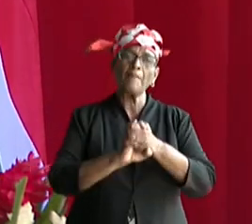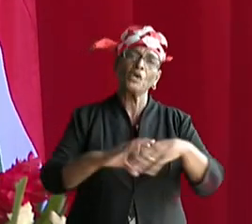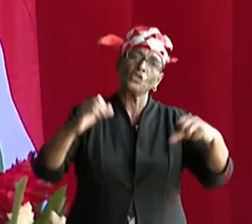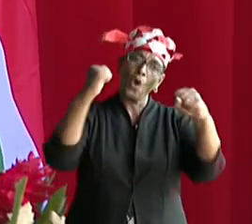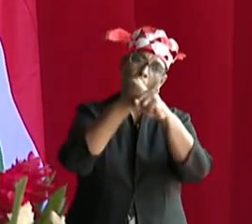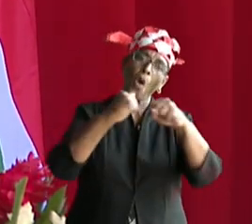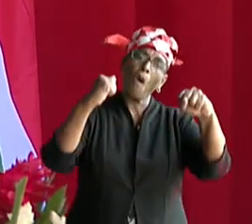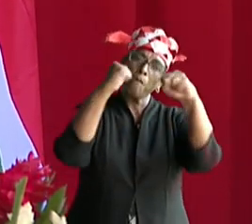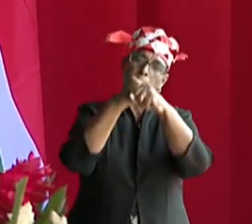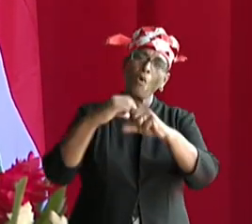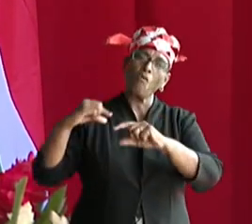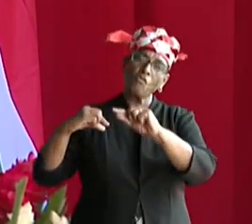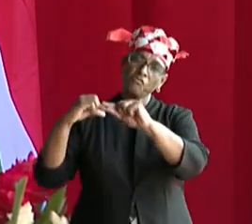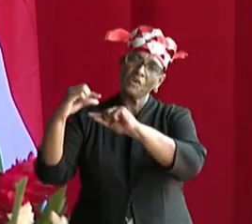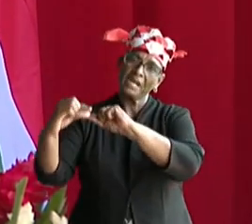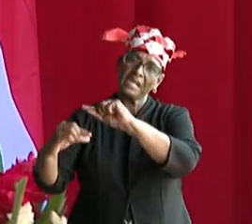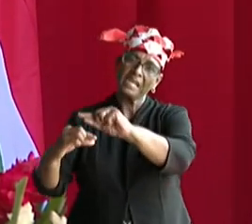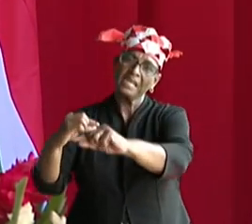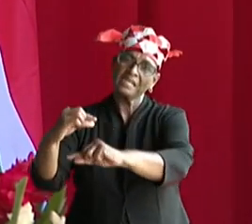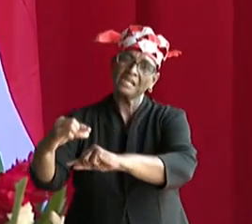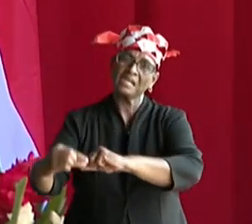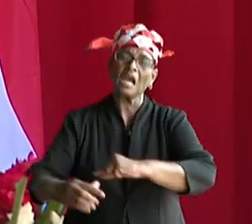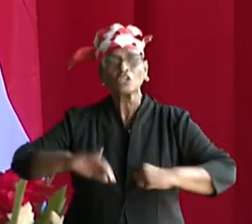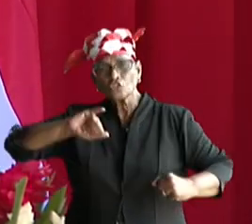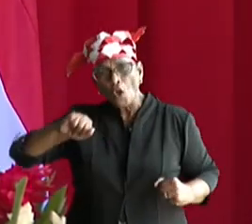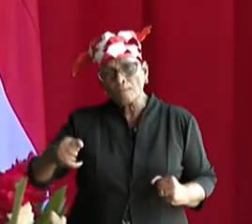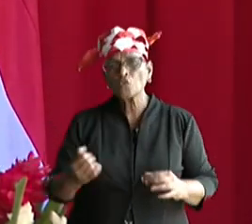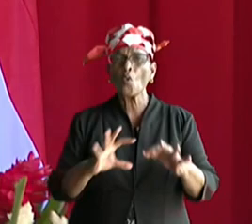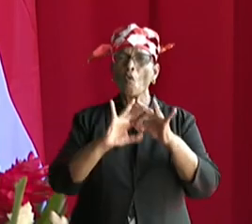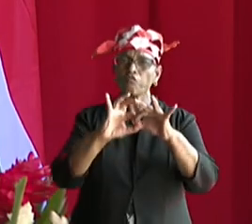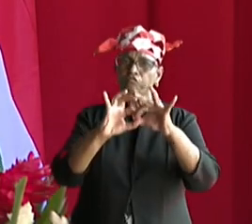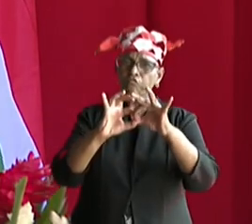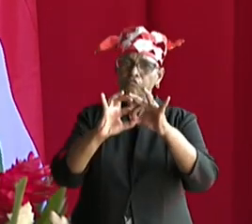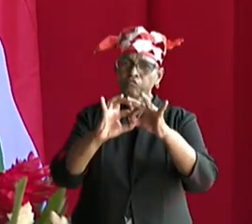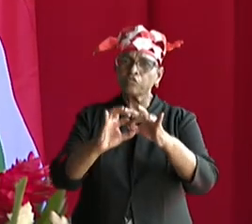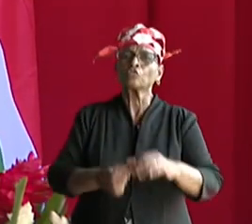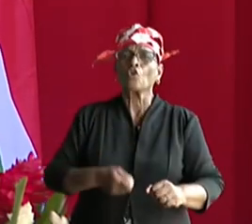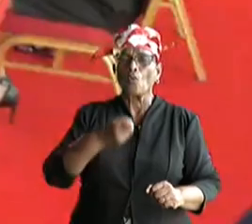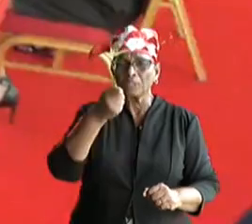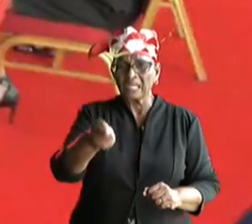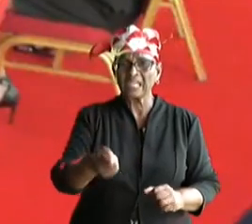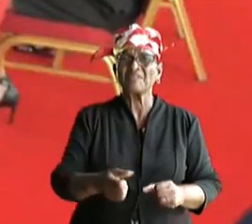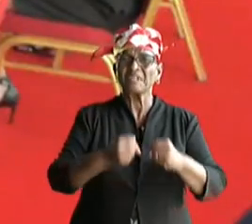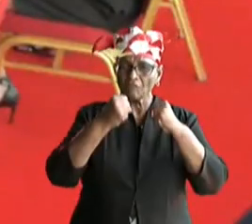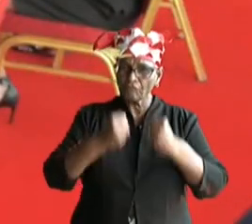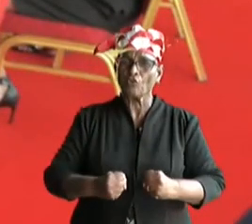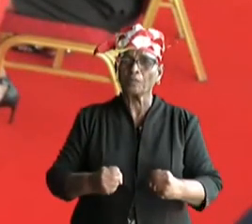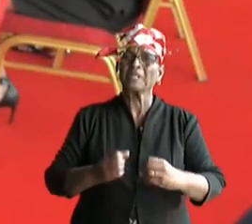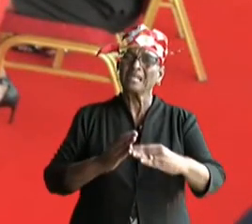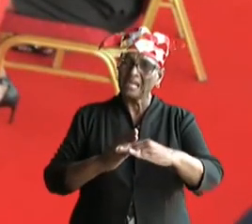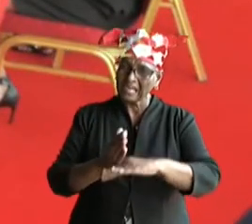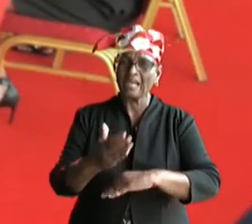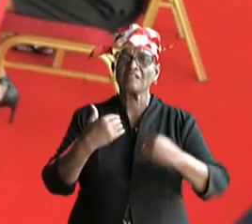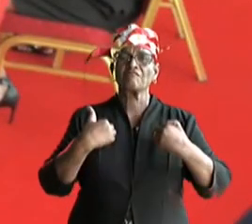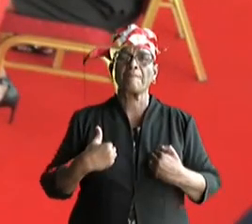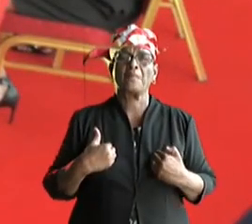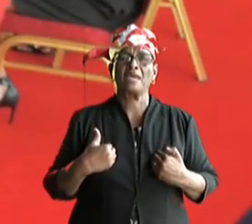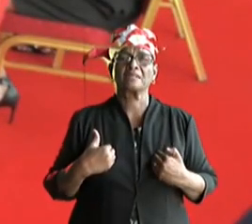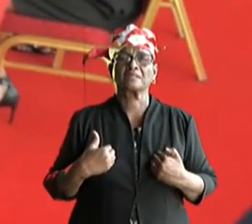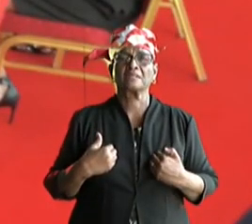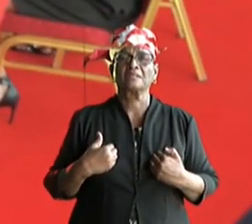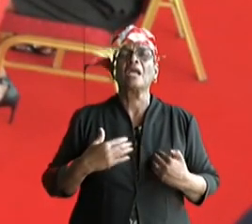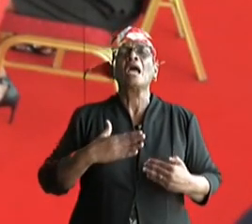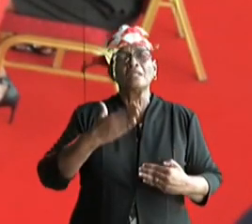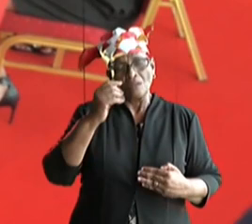voor generaties die zullen komen, om opnieuw ons vertrouwen te vestigen in de fundamentele rechten van de mens, in de